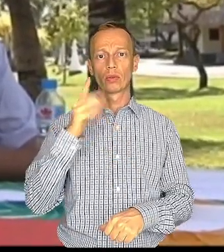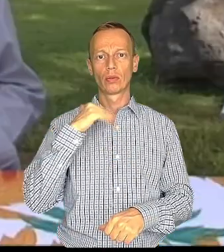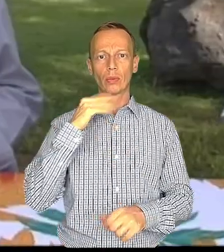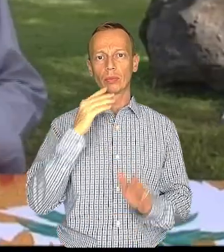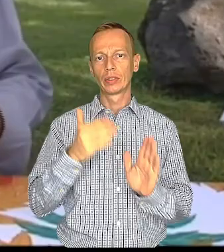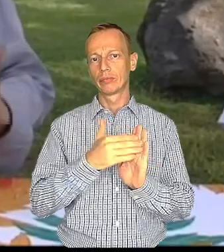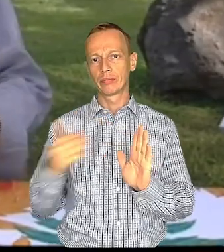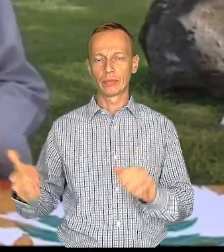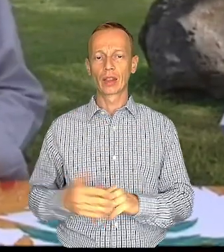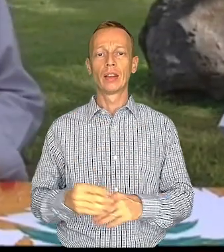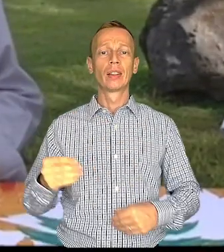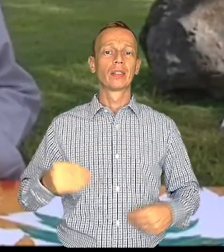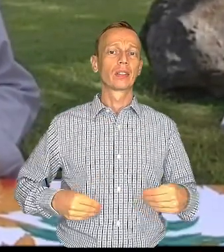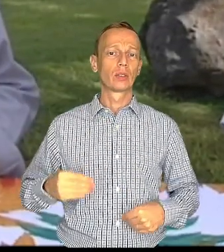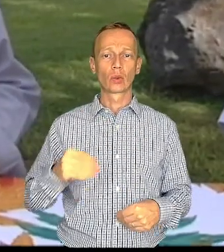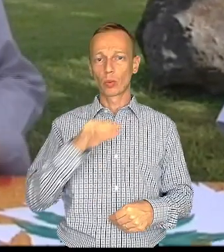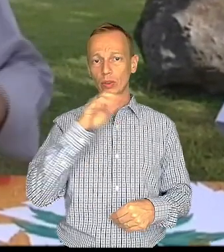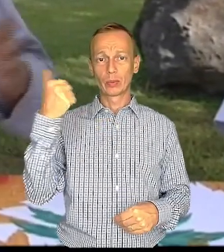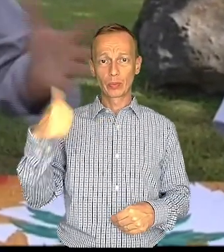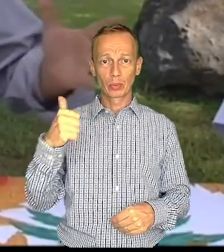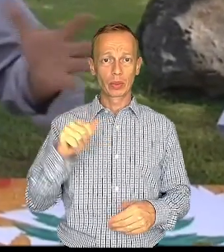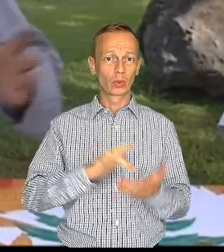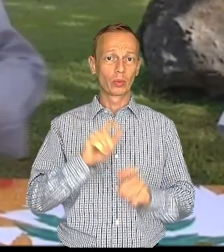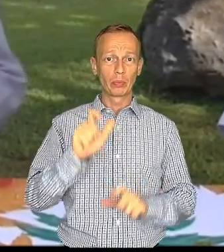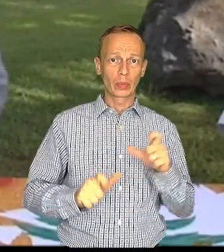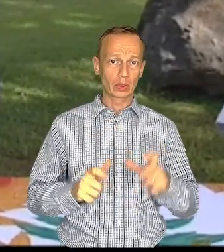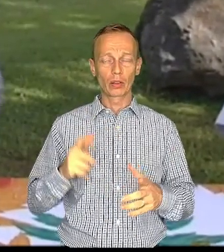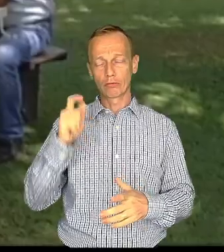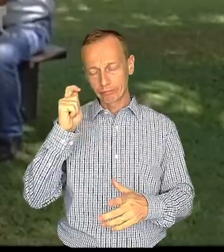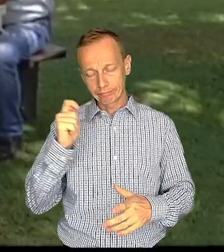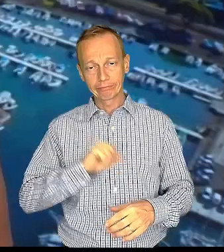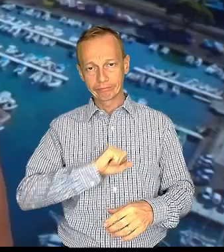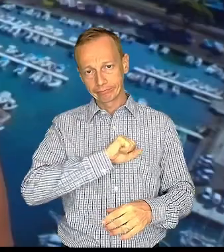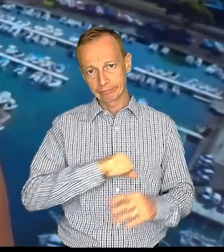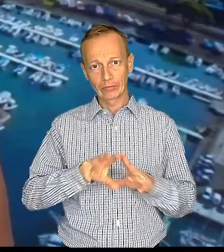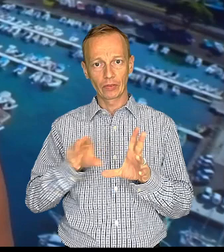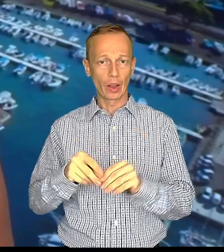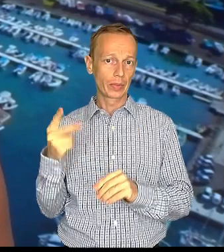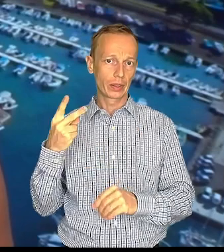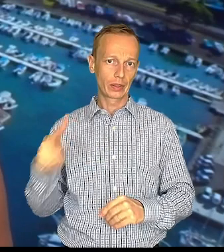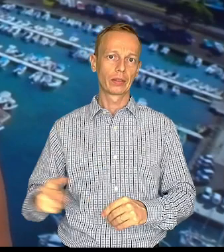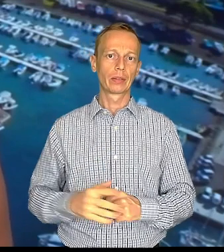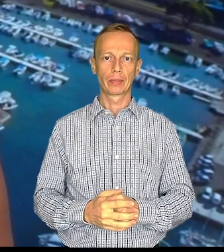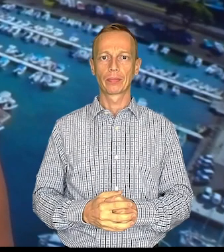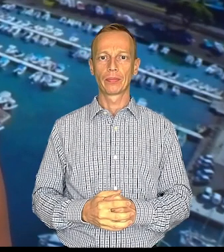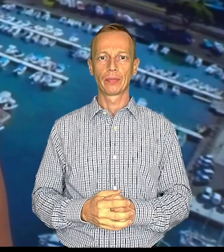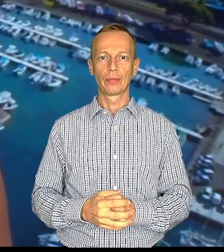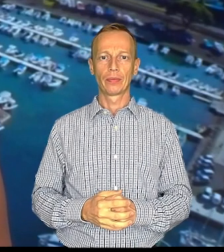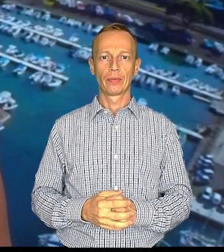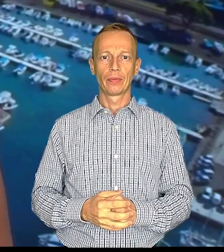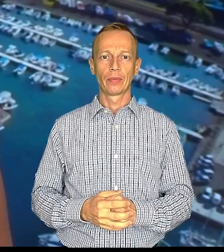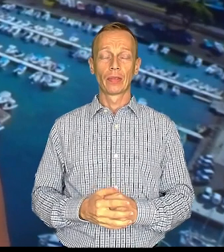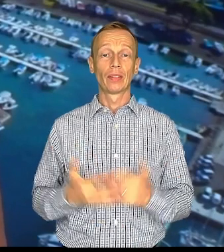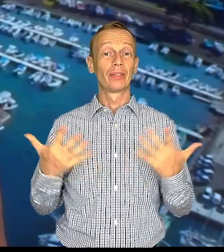partir de 14h. direction de Polynésie la première, les employés, adressant à la famille nos très